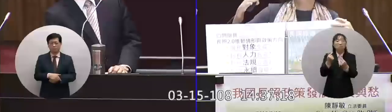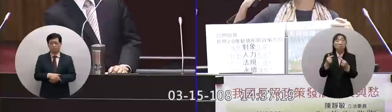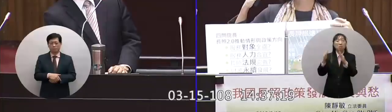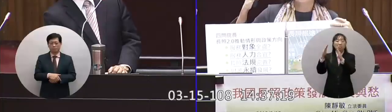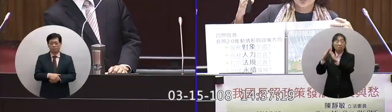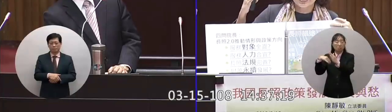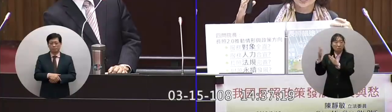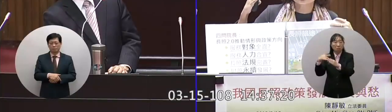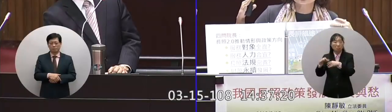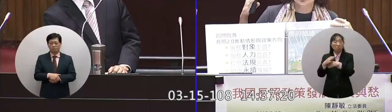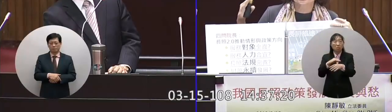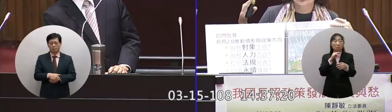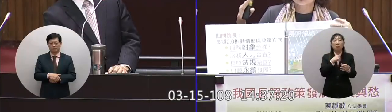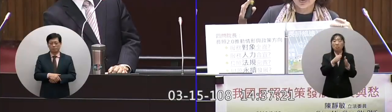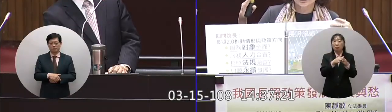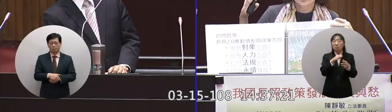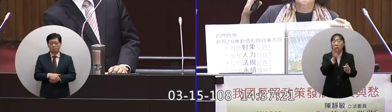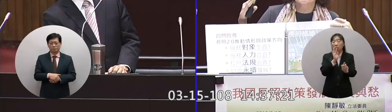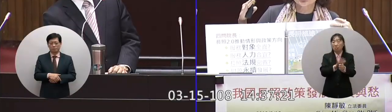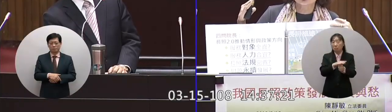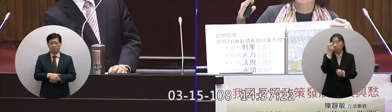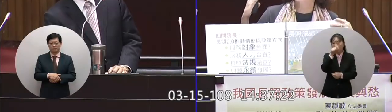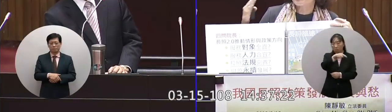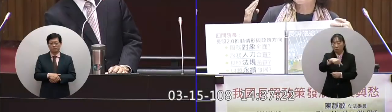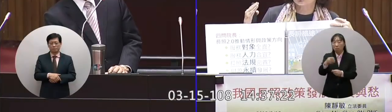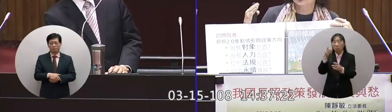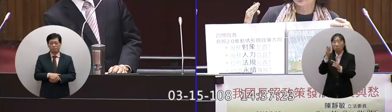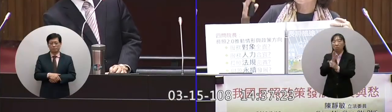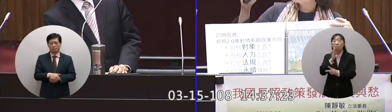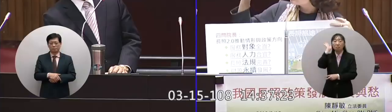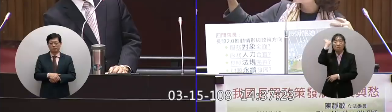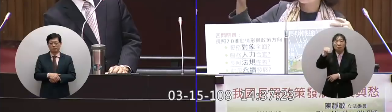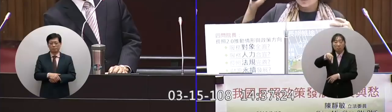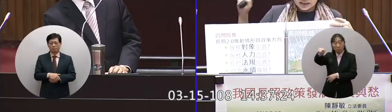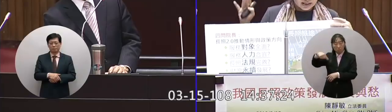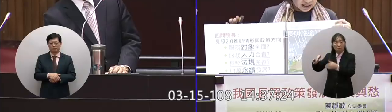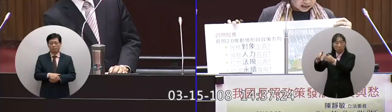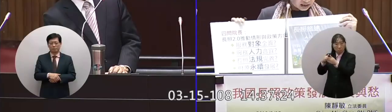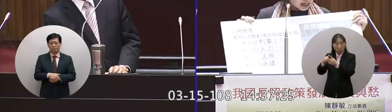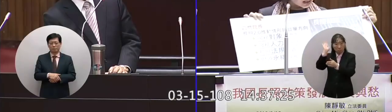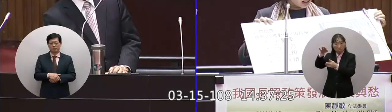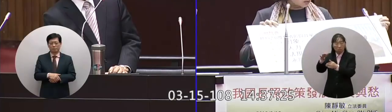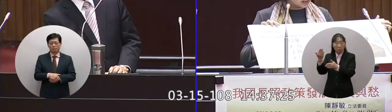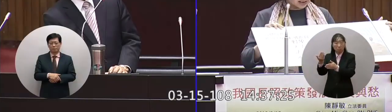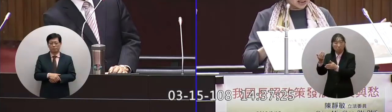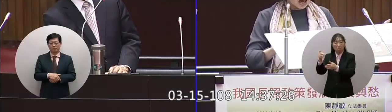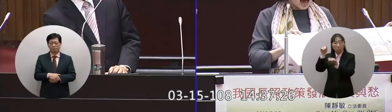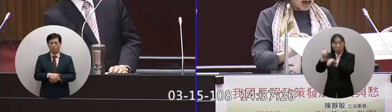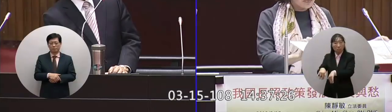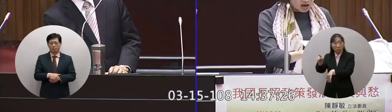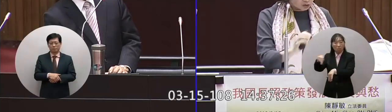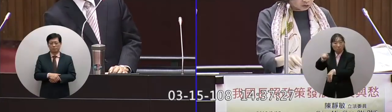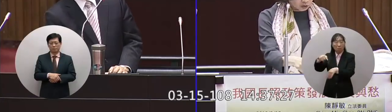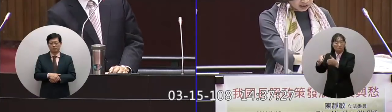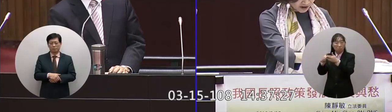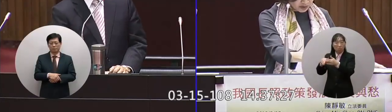者，或者是未来需要成为家庭照顾者或被照顾的人，基本上我们现在整个的长期照护体系